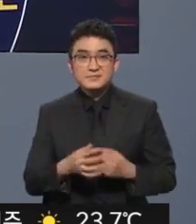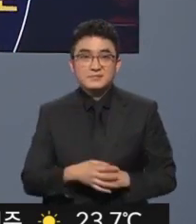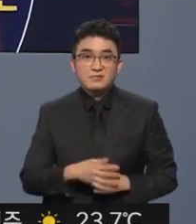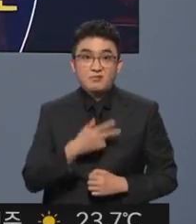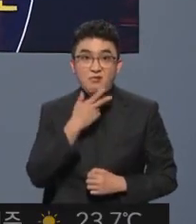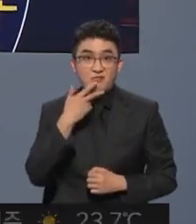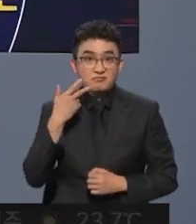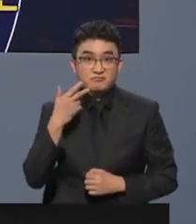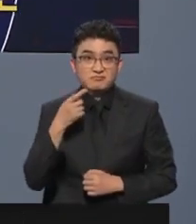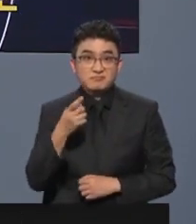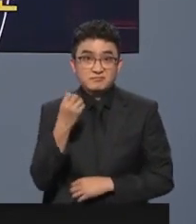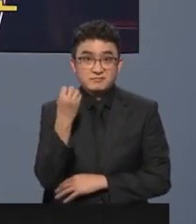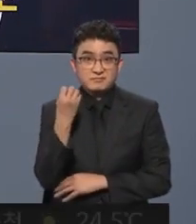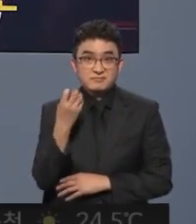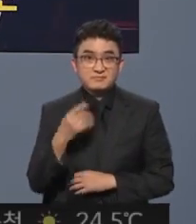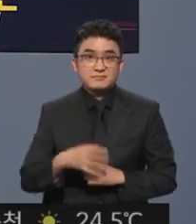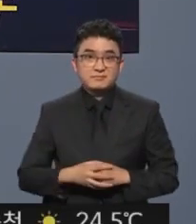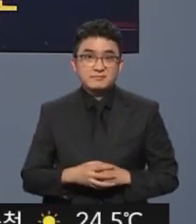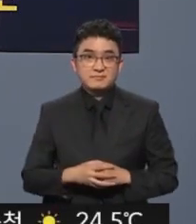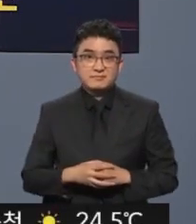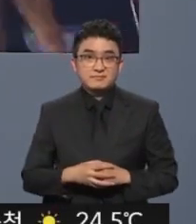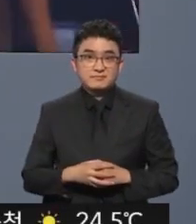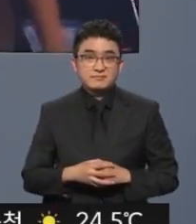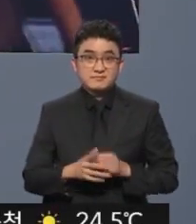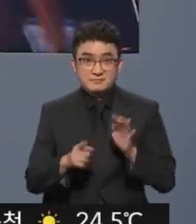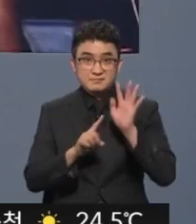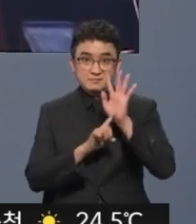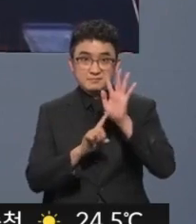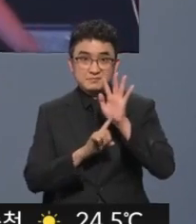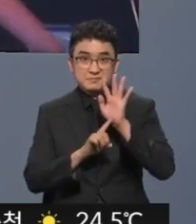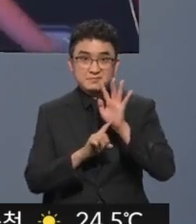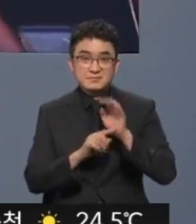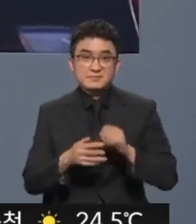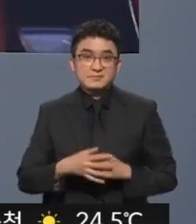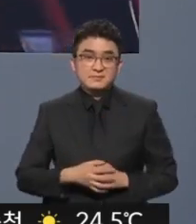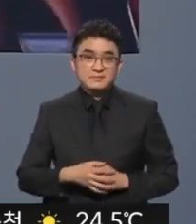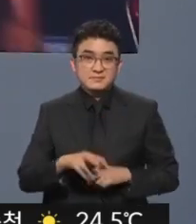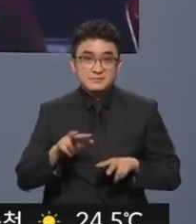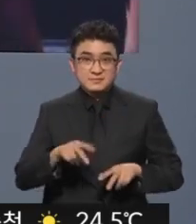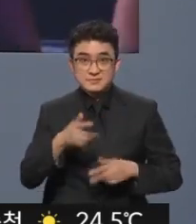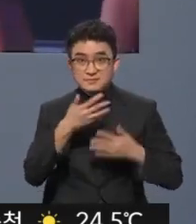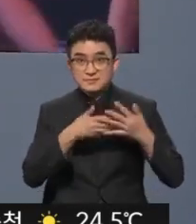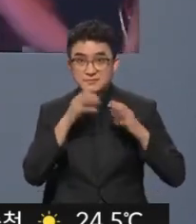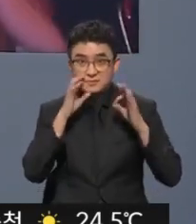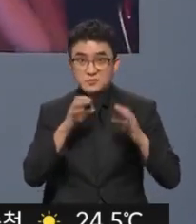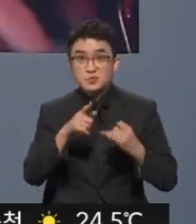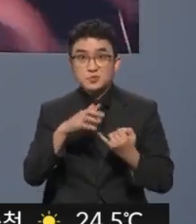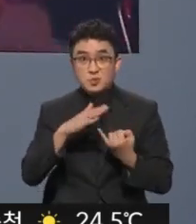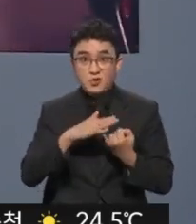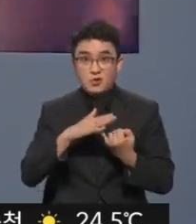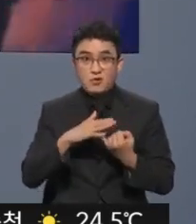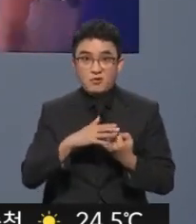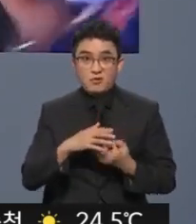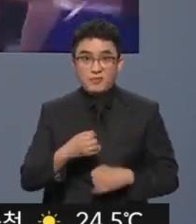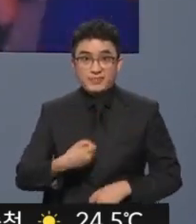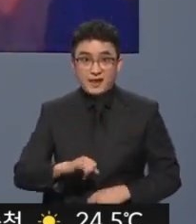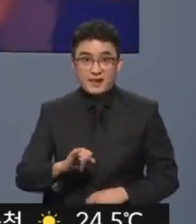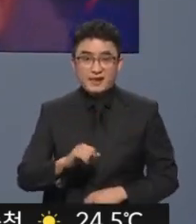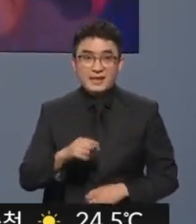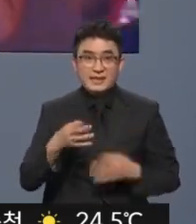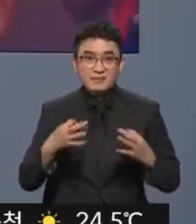매체가 중국 내 북한 전문 블로거를 인용해 보도한 건데요 지금보다 보고 계시는이 소녀가 바로 김정원 위원장의 딸